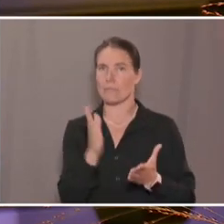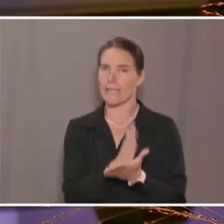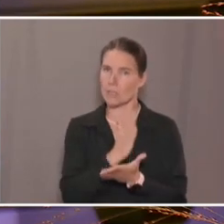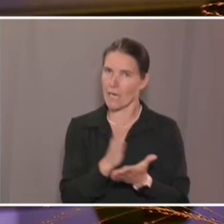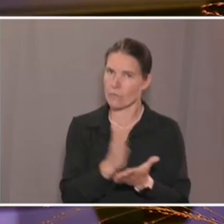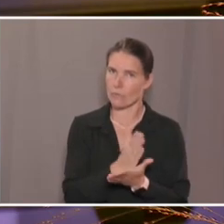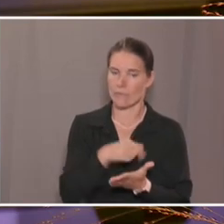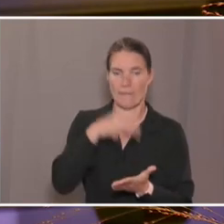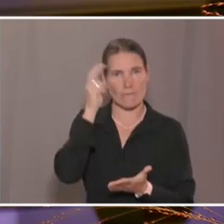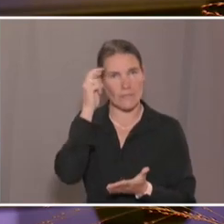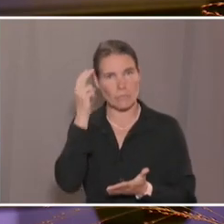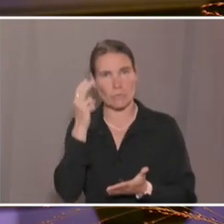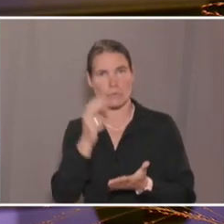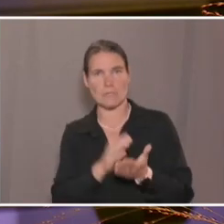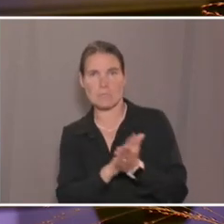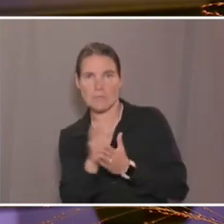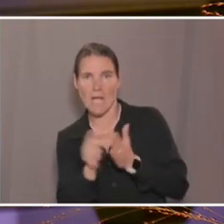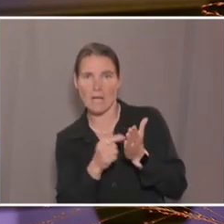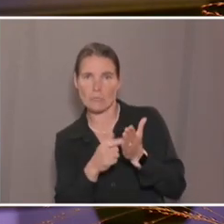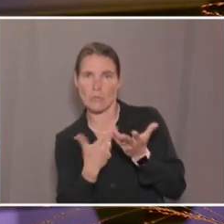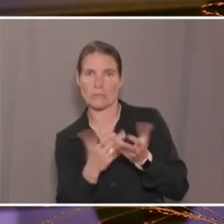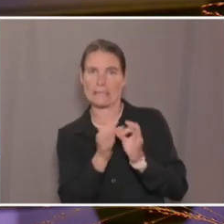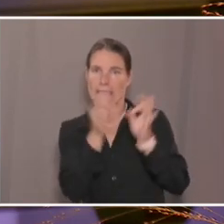getroffen, diesen herausgehobenen Tag